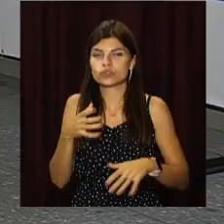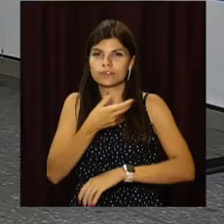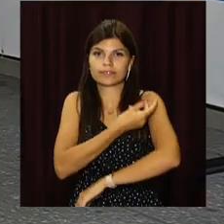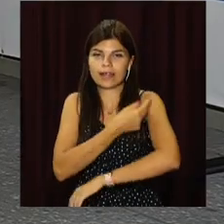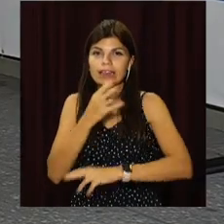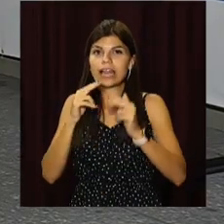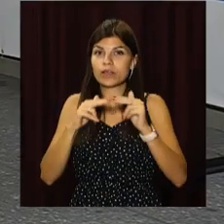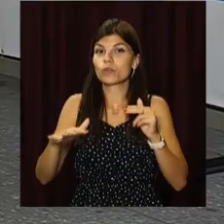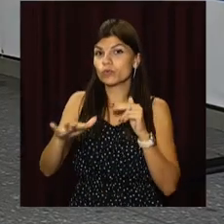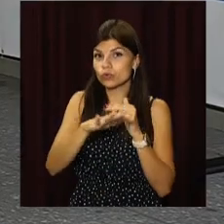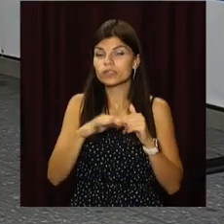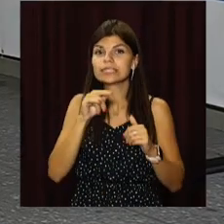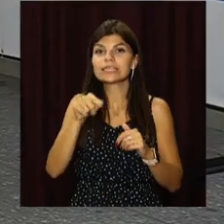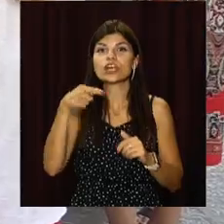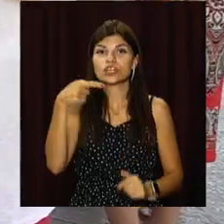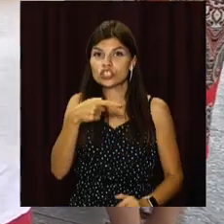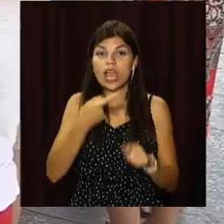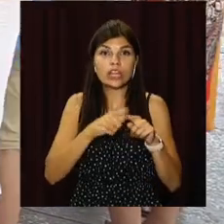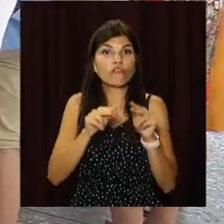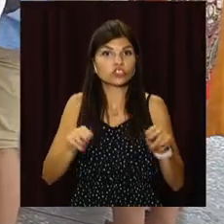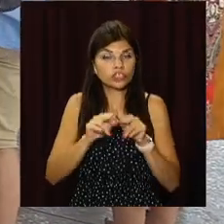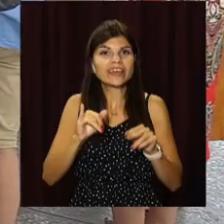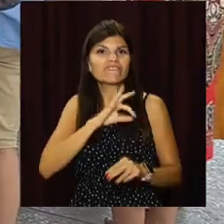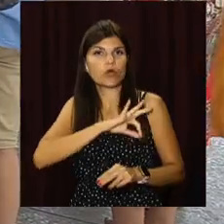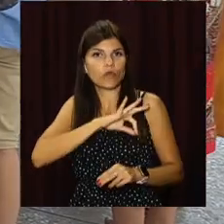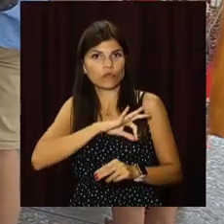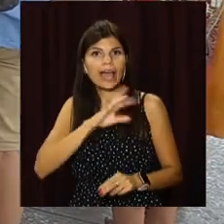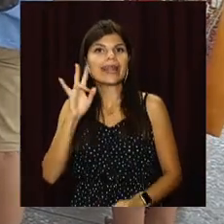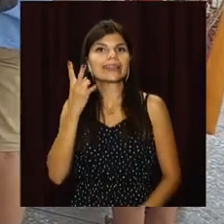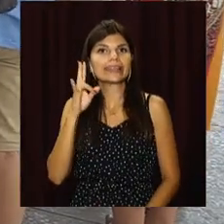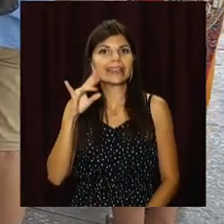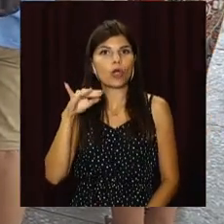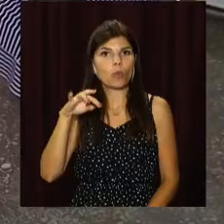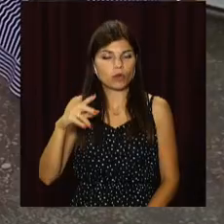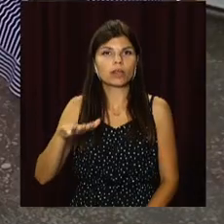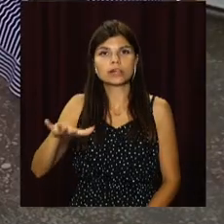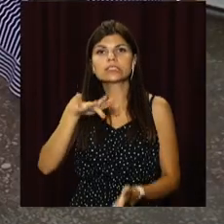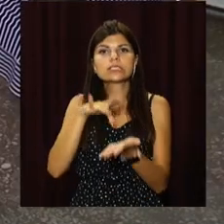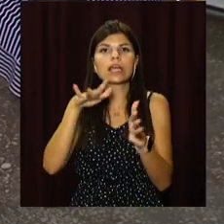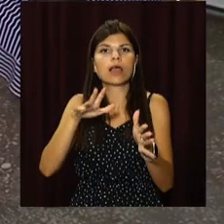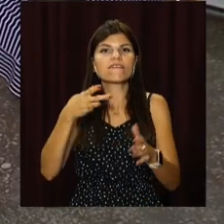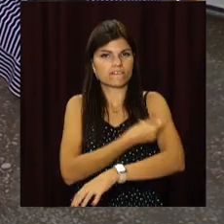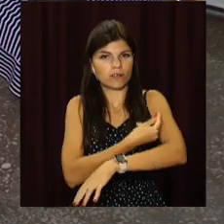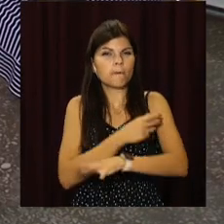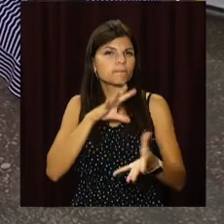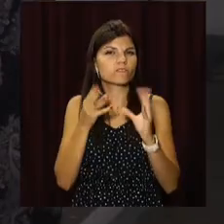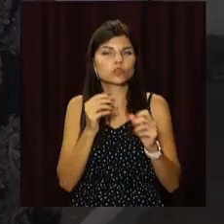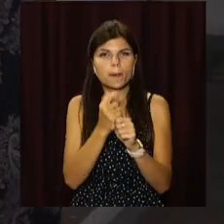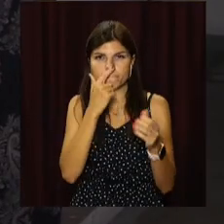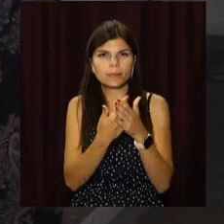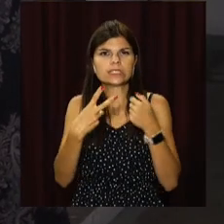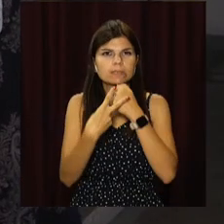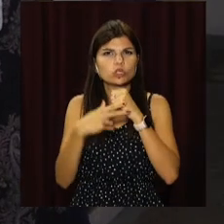на Дніпропетровщині. Із них 1000 – це вчителі та вихователі Нікополя. У центрі масової вакцинації загалом зробили